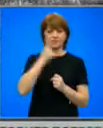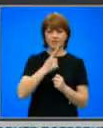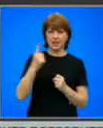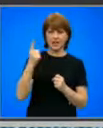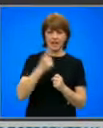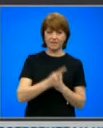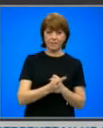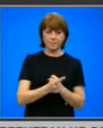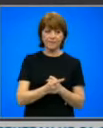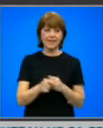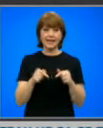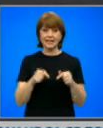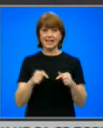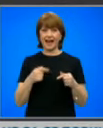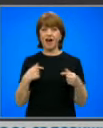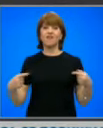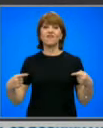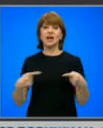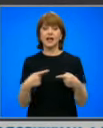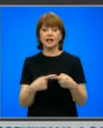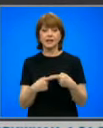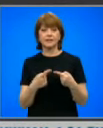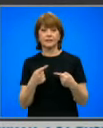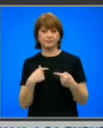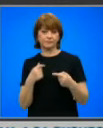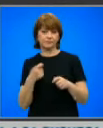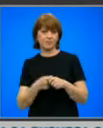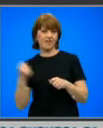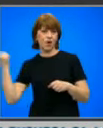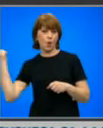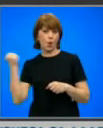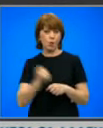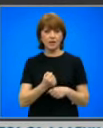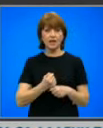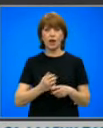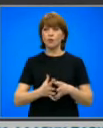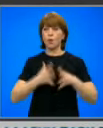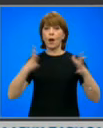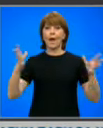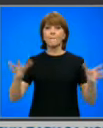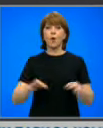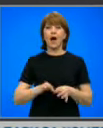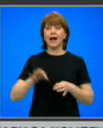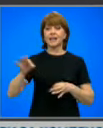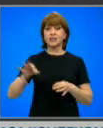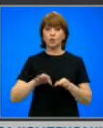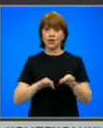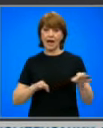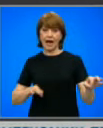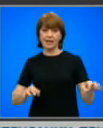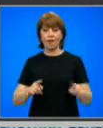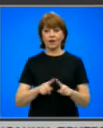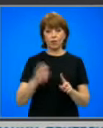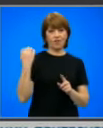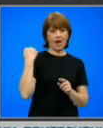тактика. Сега врагът предпочита да осъществява удари от голямо разстояние и избягва преките сражения. Налице са опити за удари в гръб